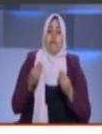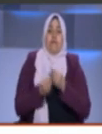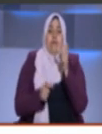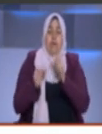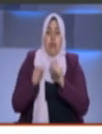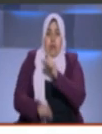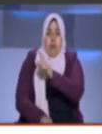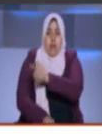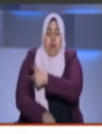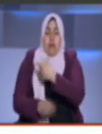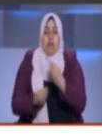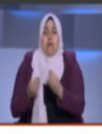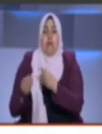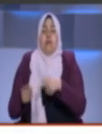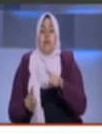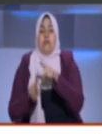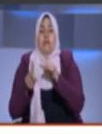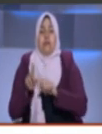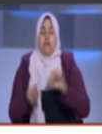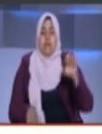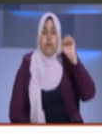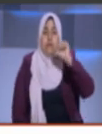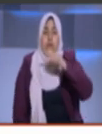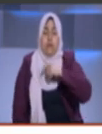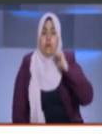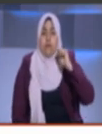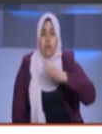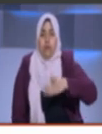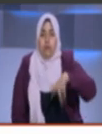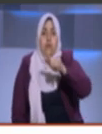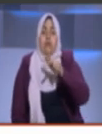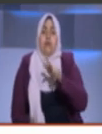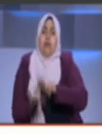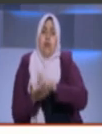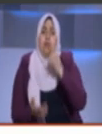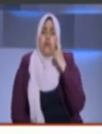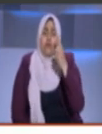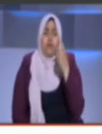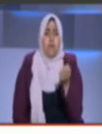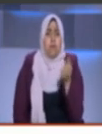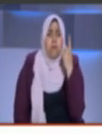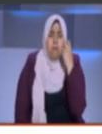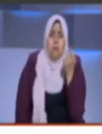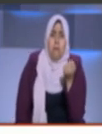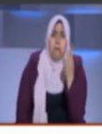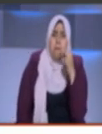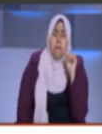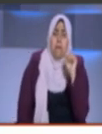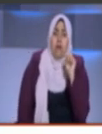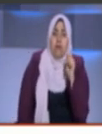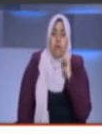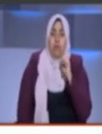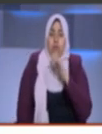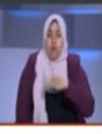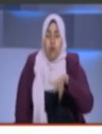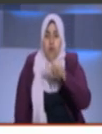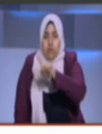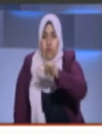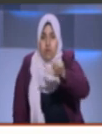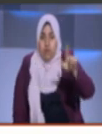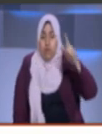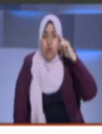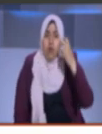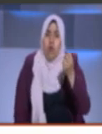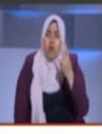تركت الأمر لرؤساء وزراء الولايات، هم اللي بيقرروا مين اللي يرجع ومين ما يرجعش. الحقيقة اللي بدأ يرجع هي في الصفوف العليا في المدارس